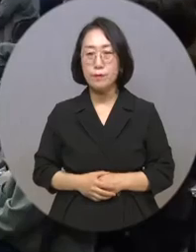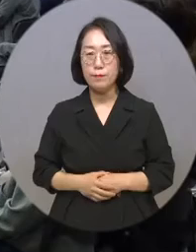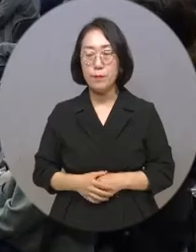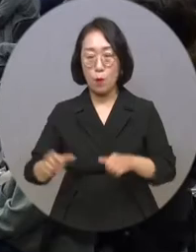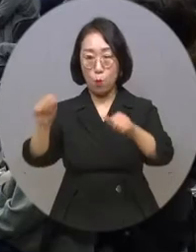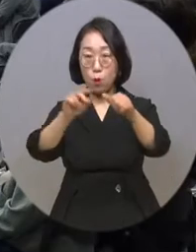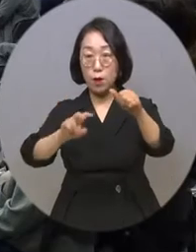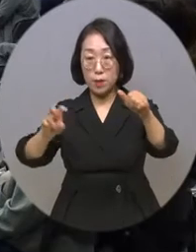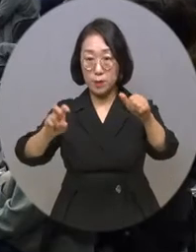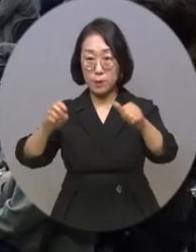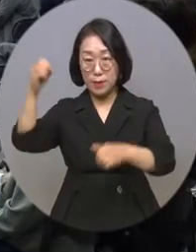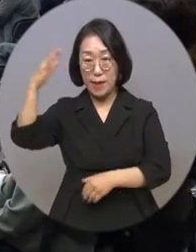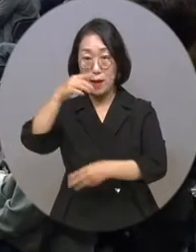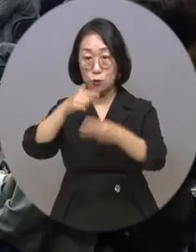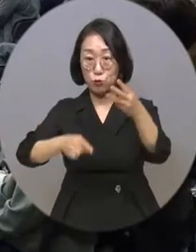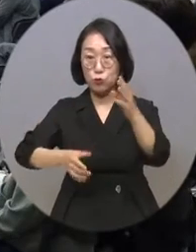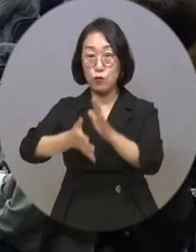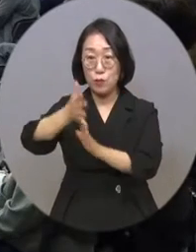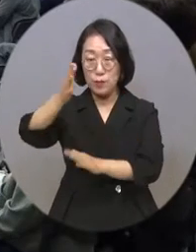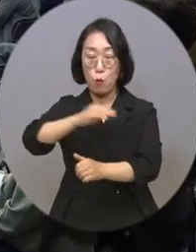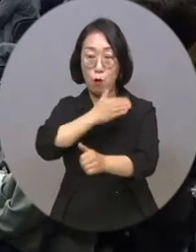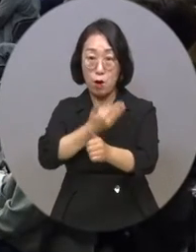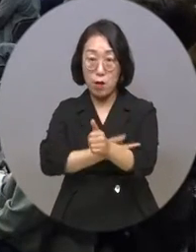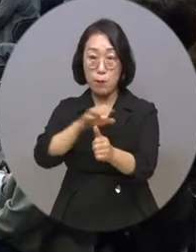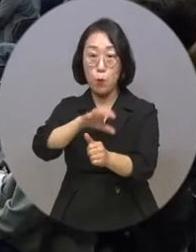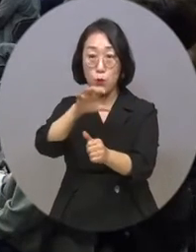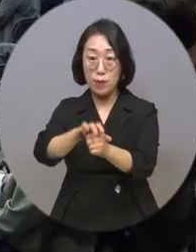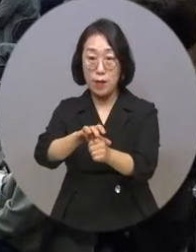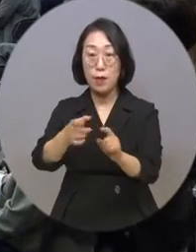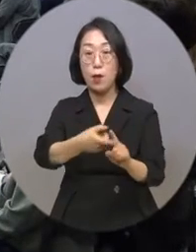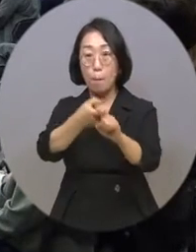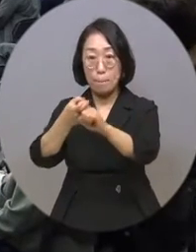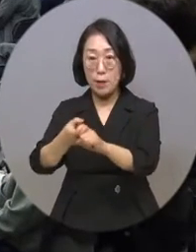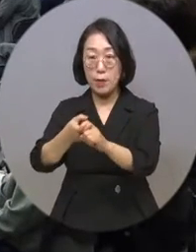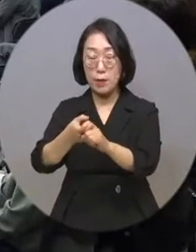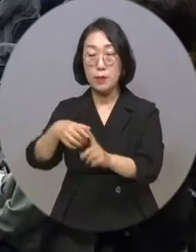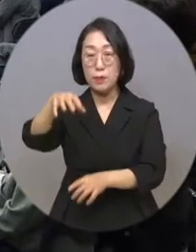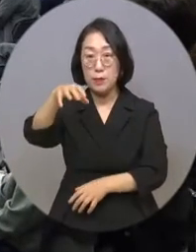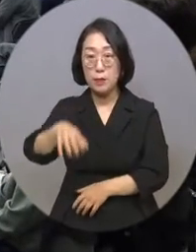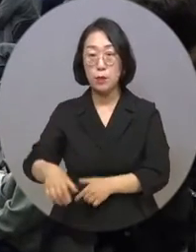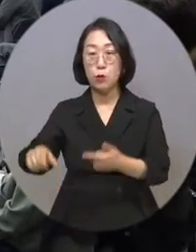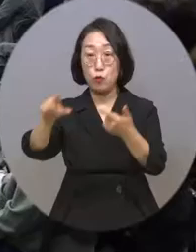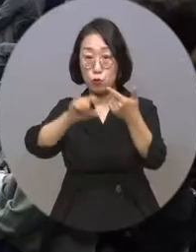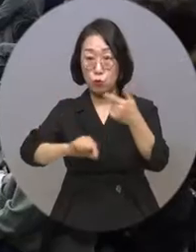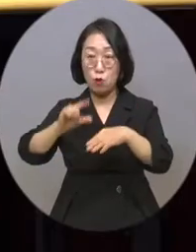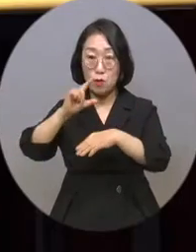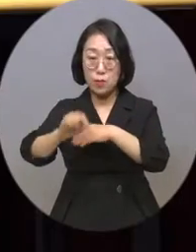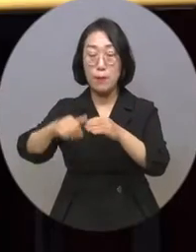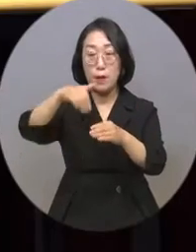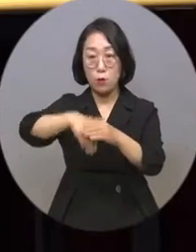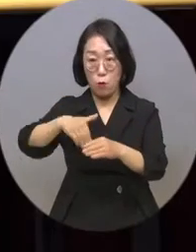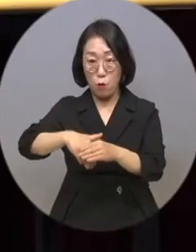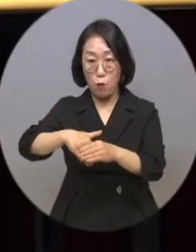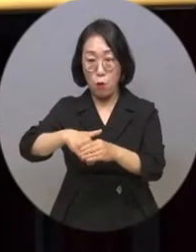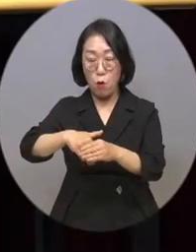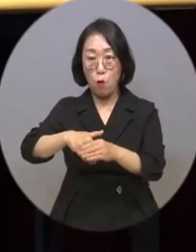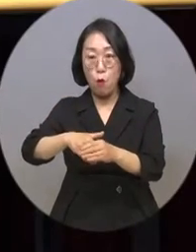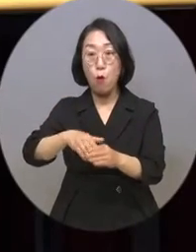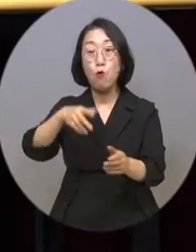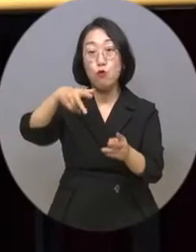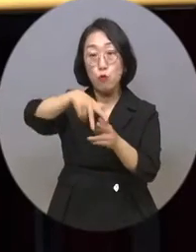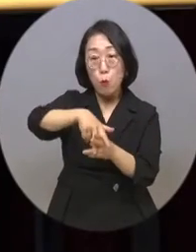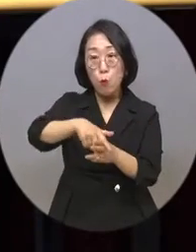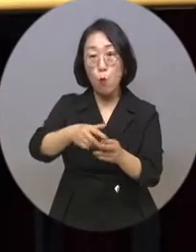지난 20일 양주시 장애인 권리보장 인권연대 협의체는 6월 지방선거 시장 후보 초청 장애인 복지